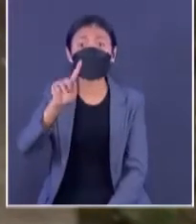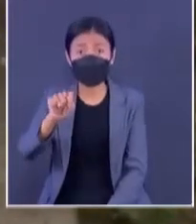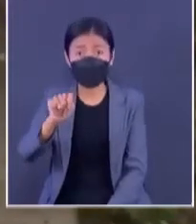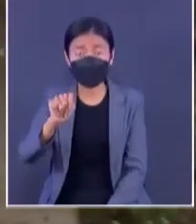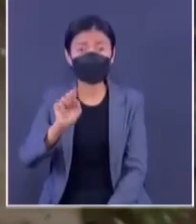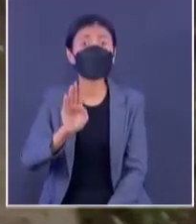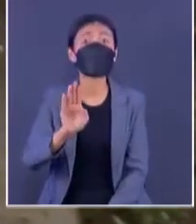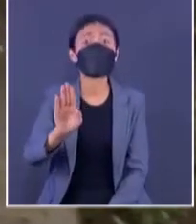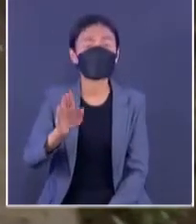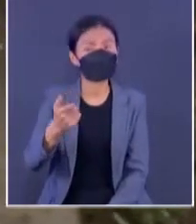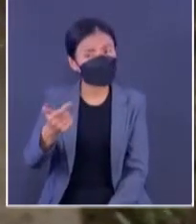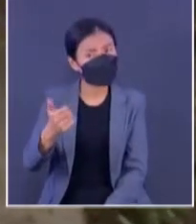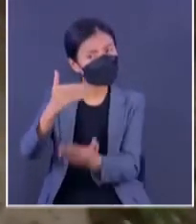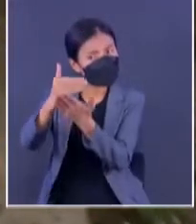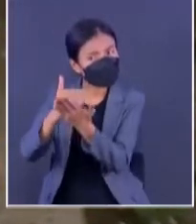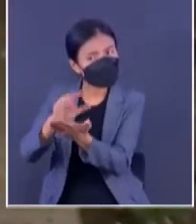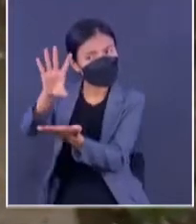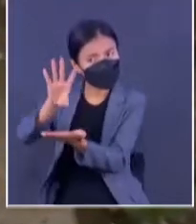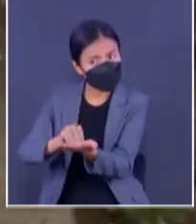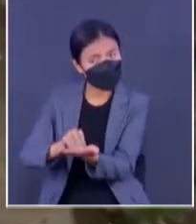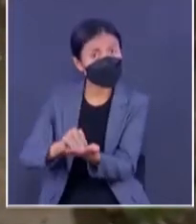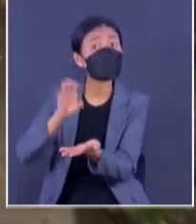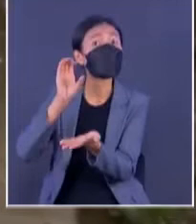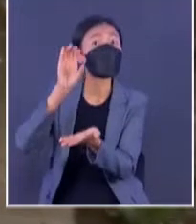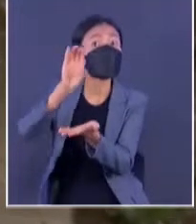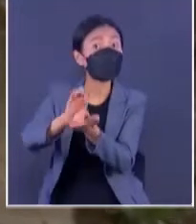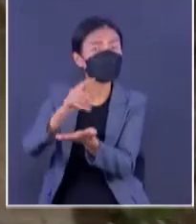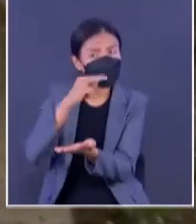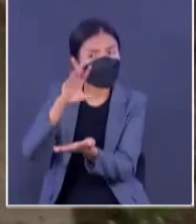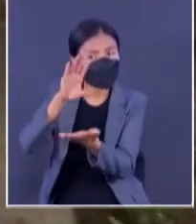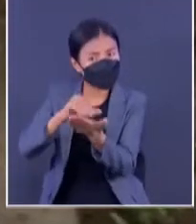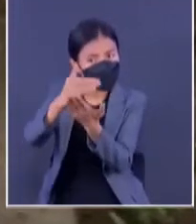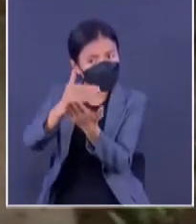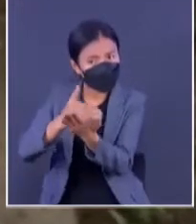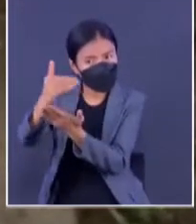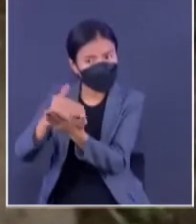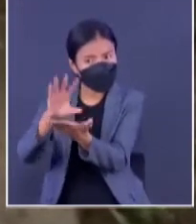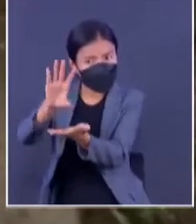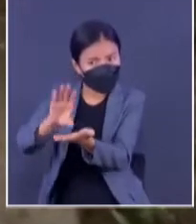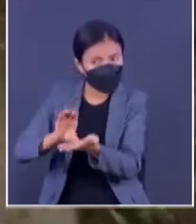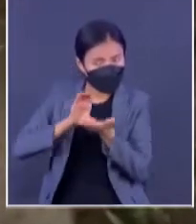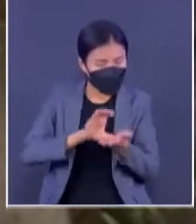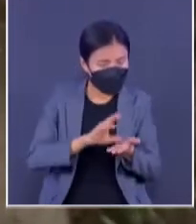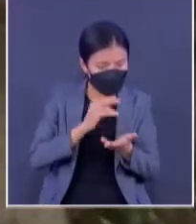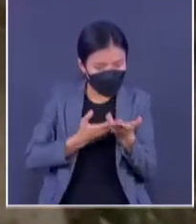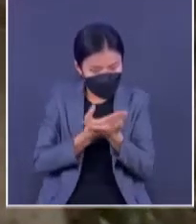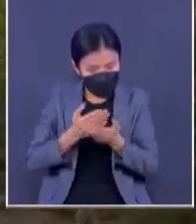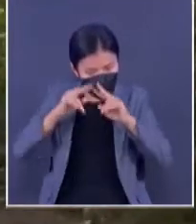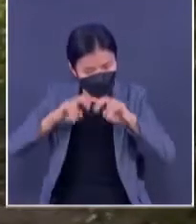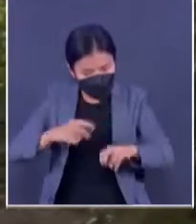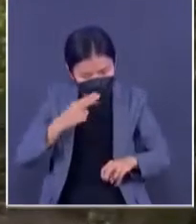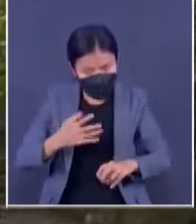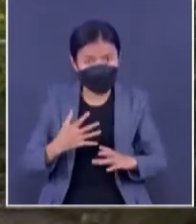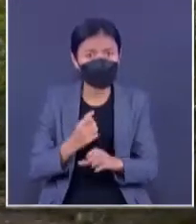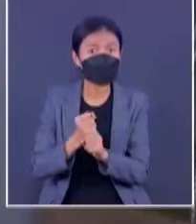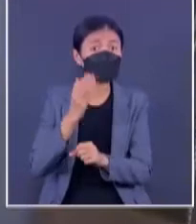อบรวมไปถึงการตั้งงบประมาณก่อสร้างทั้งหมดเนี่ยเอาไปวิเคราะห์และหาข้อเท็จจริงก่อนที่จะมีการสรุปกันอีกครั้งหนึ่งขณะที่น